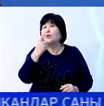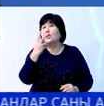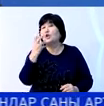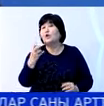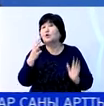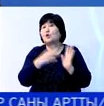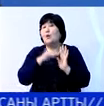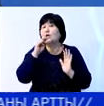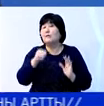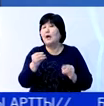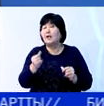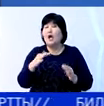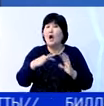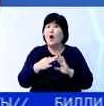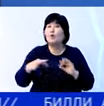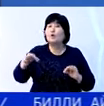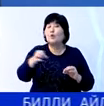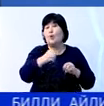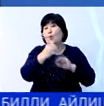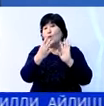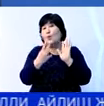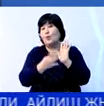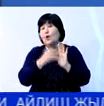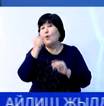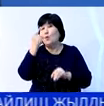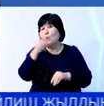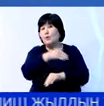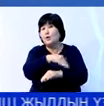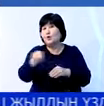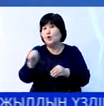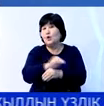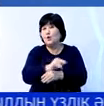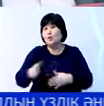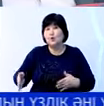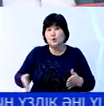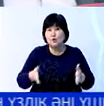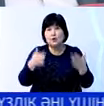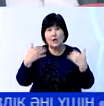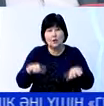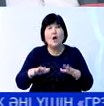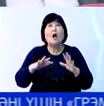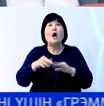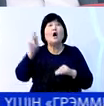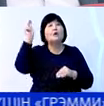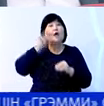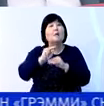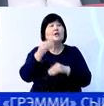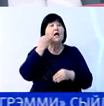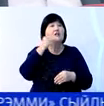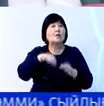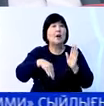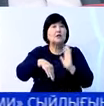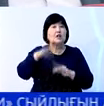мың теңге бөлініп, ауылдық округтің 11 көшесіне жол жөндеу жұмыстары жүргізілді. Ауданда білім беру сапасын